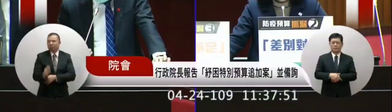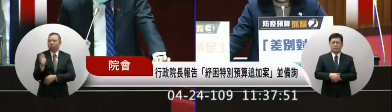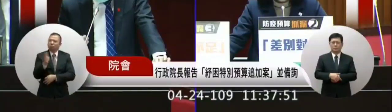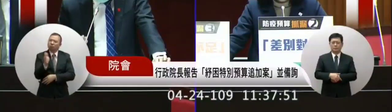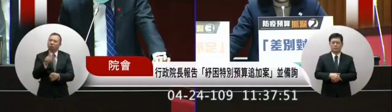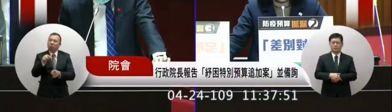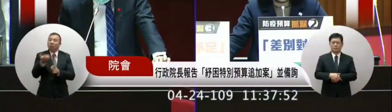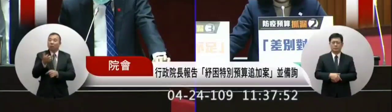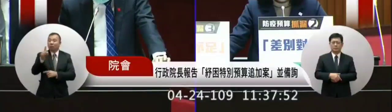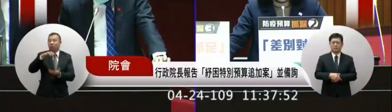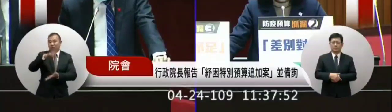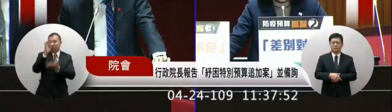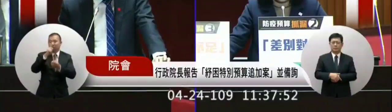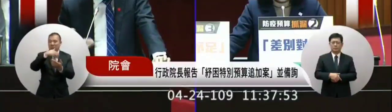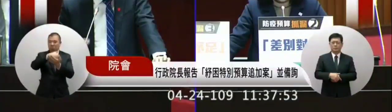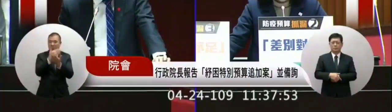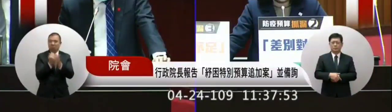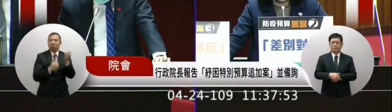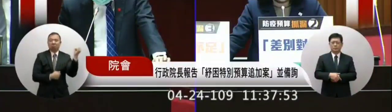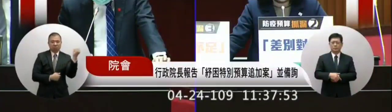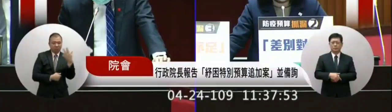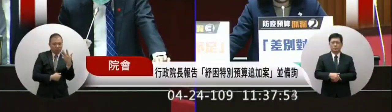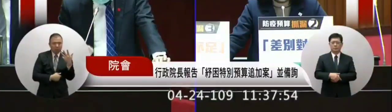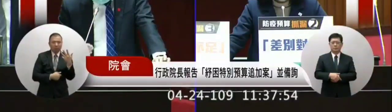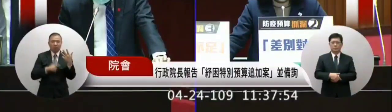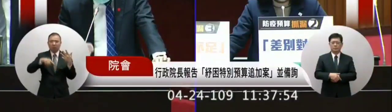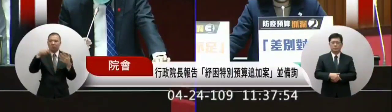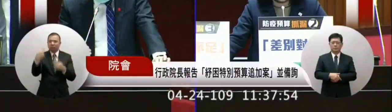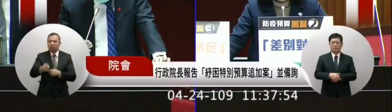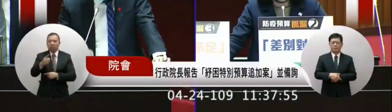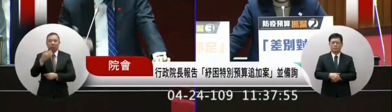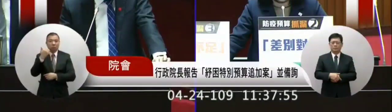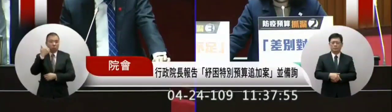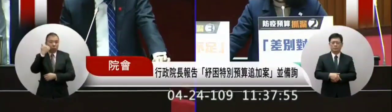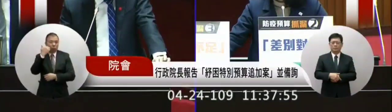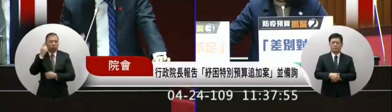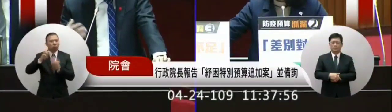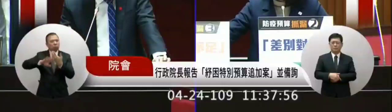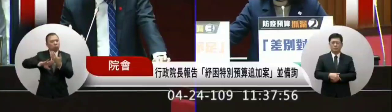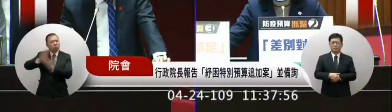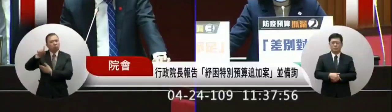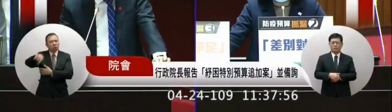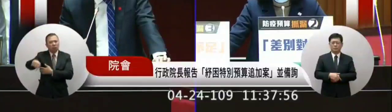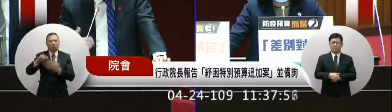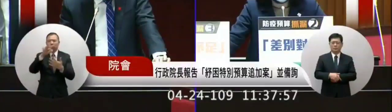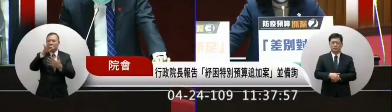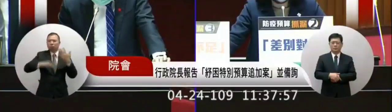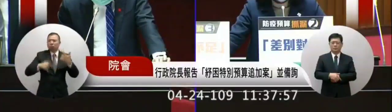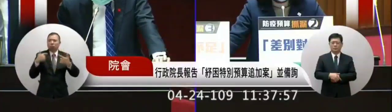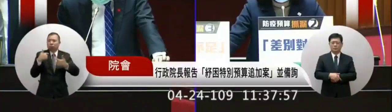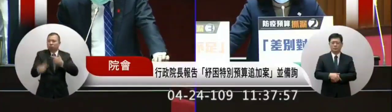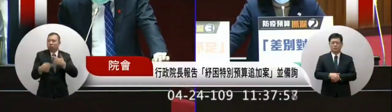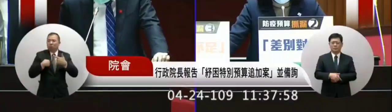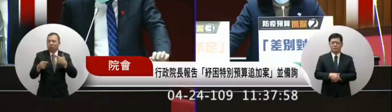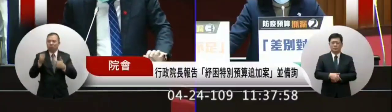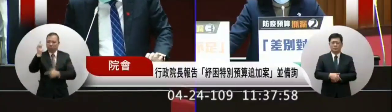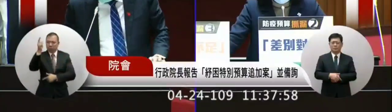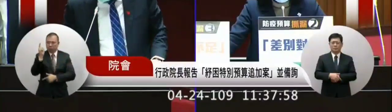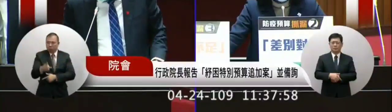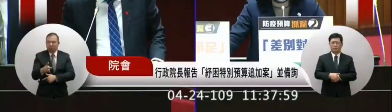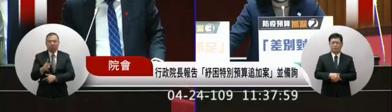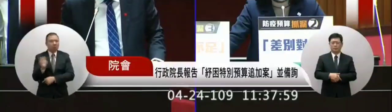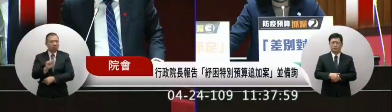讲的那几个8类，那我们现在还针对如果受这8类之外的不要重复领取的，我们有另外